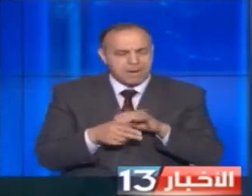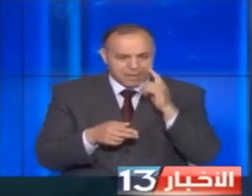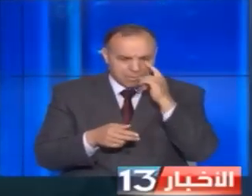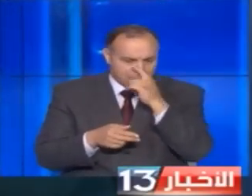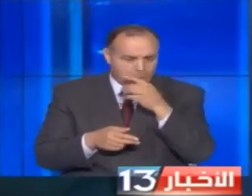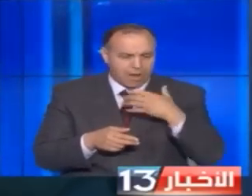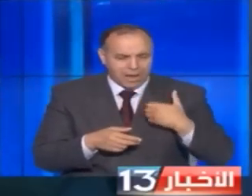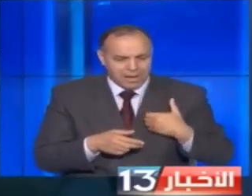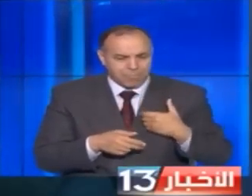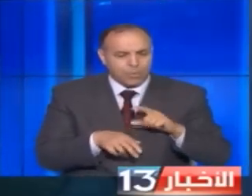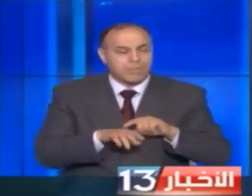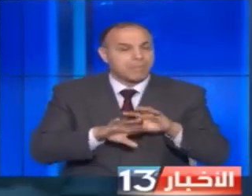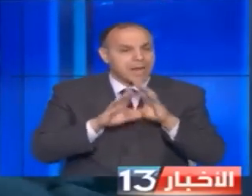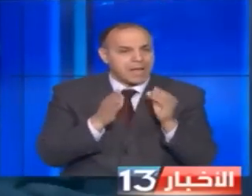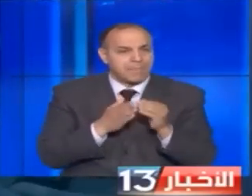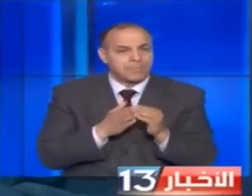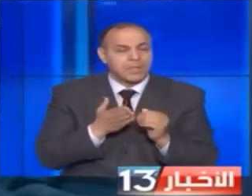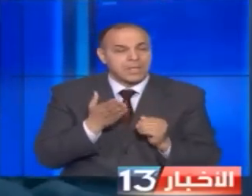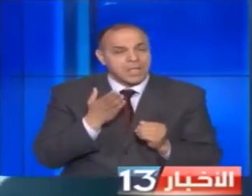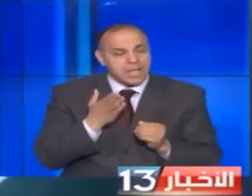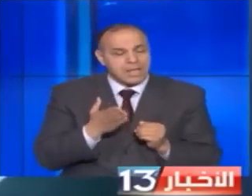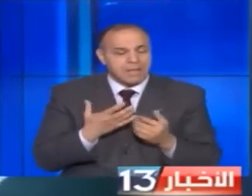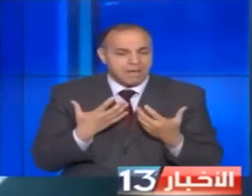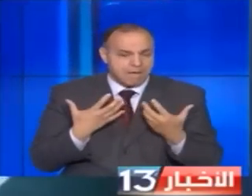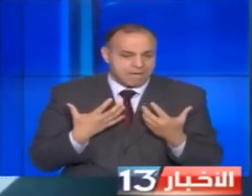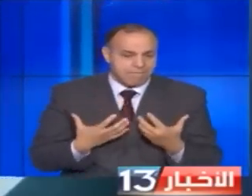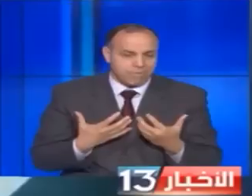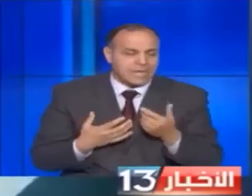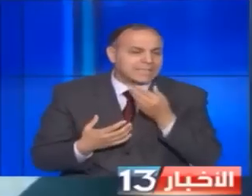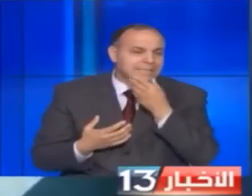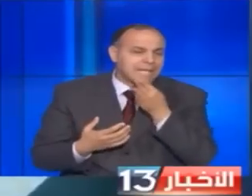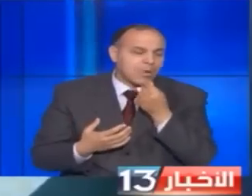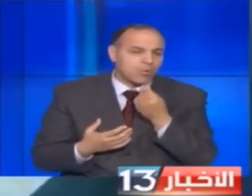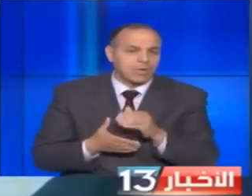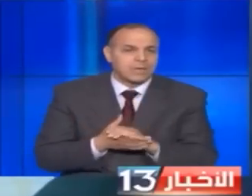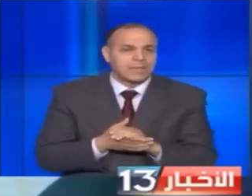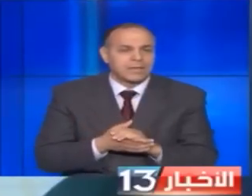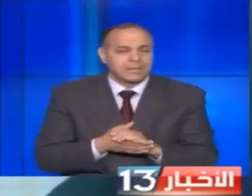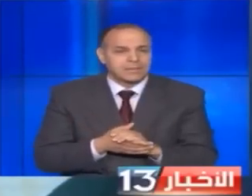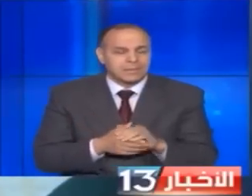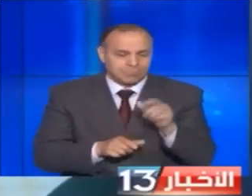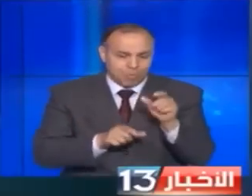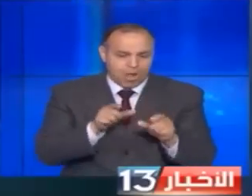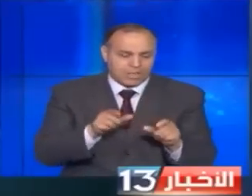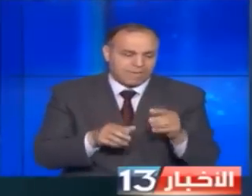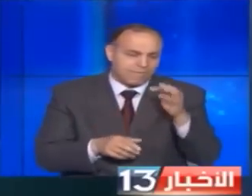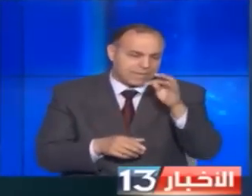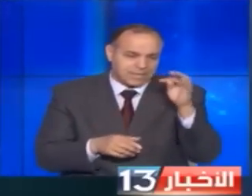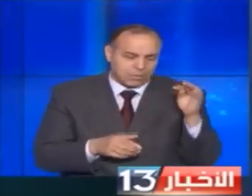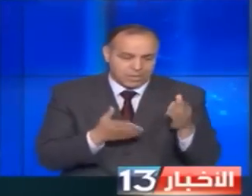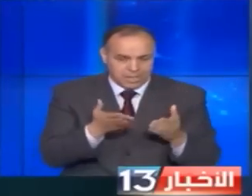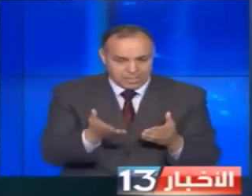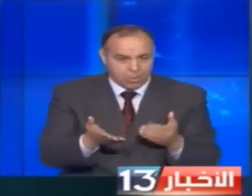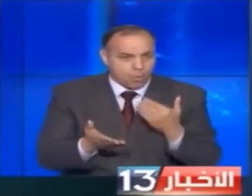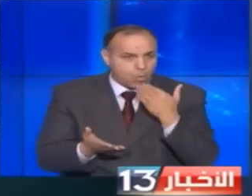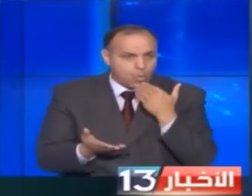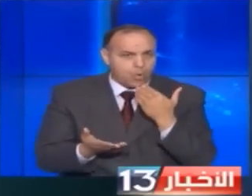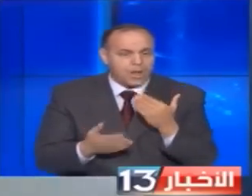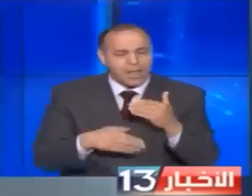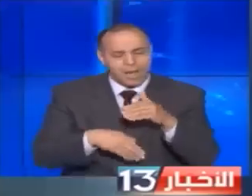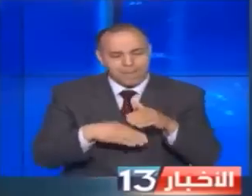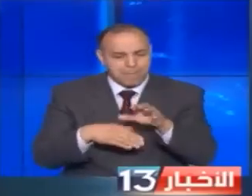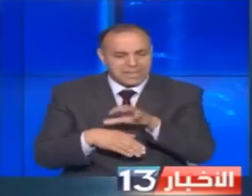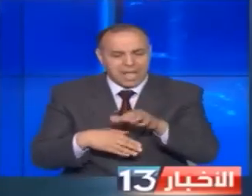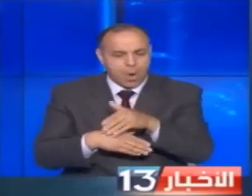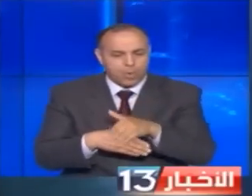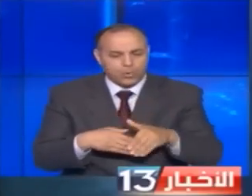القلب العام وكذلك علينا احنا على اهالينا فيه في الذهاب الى منطقه حدوديه هم